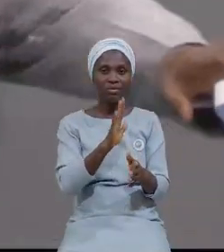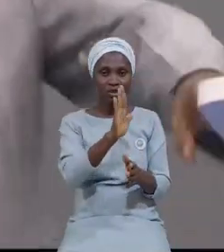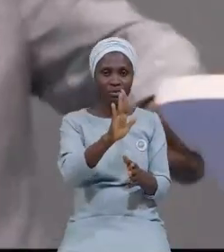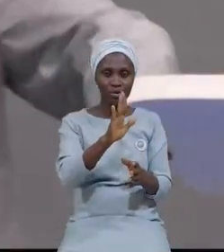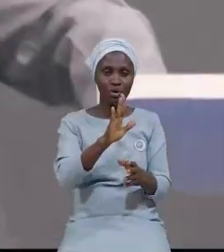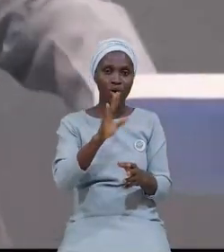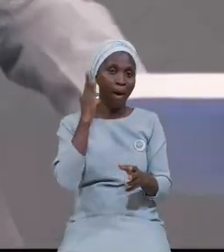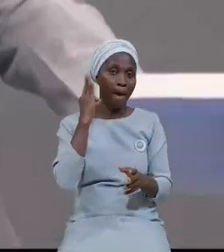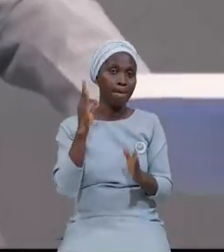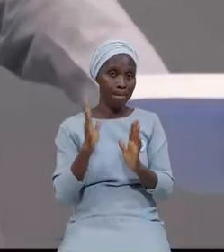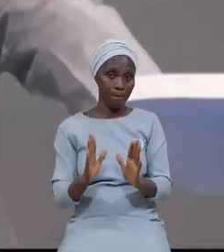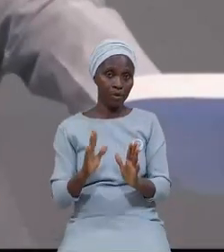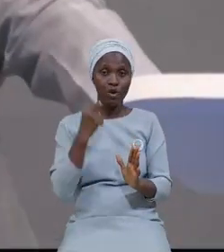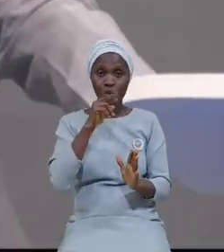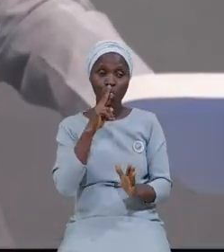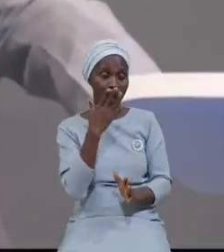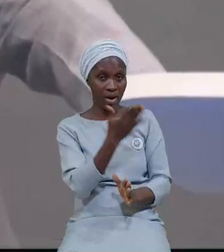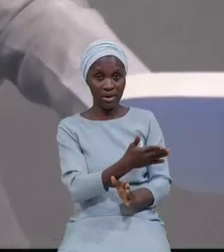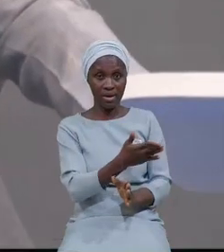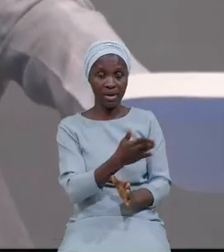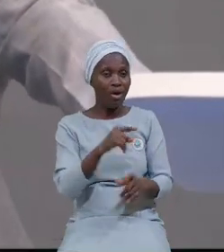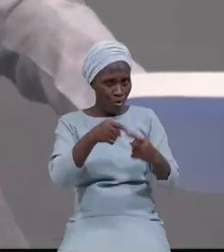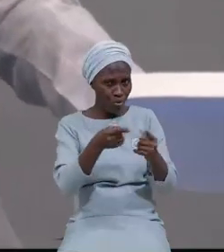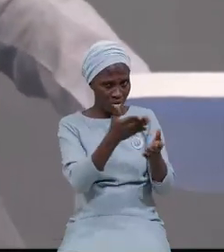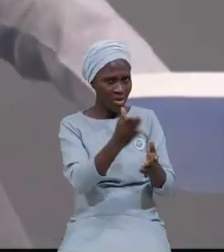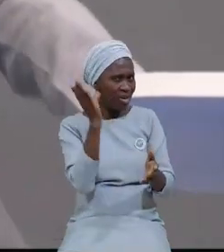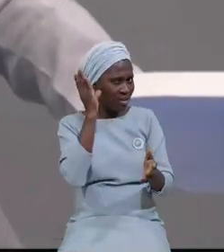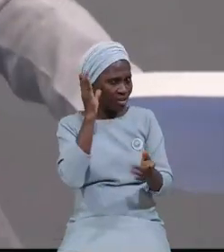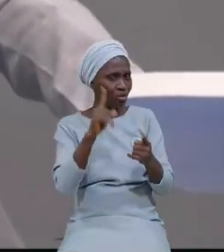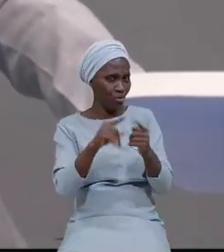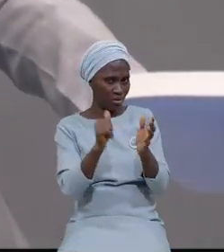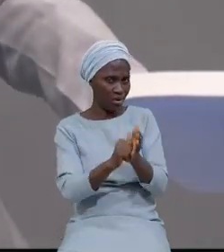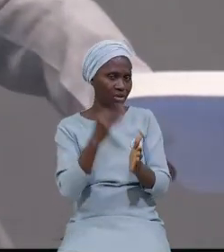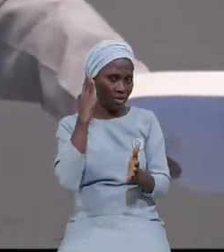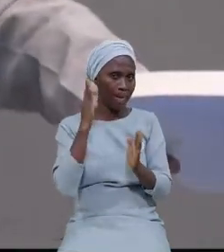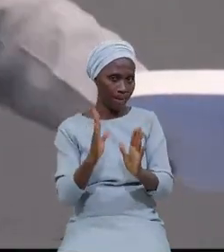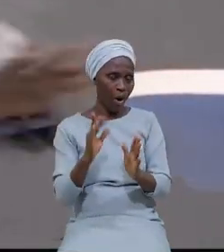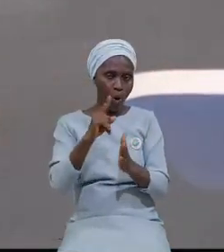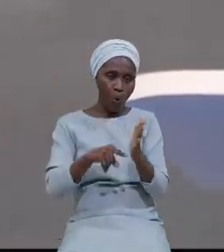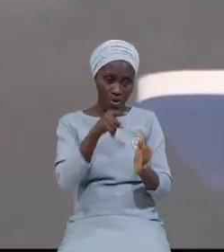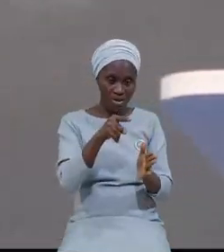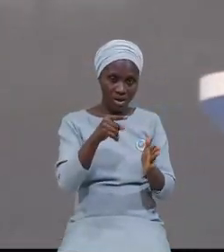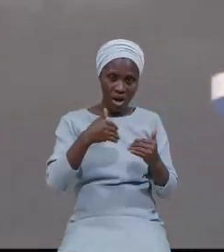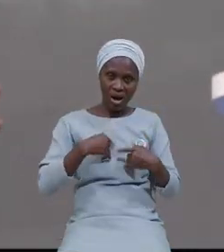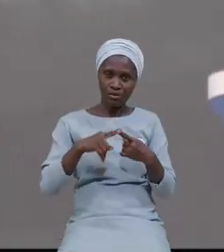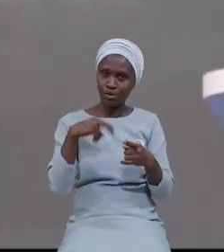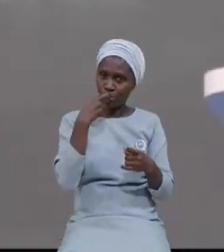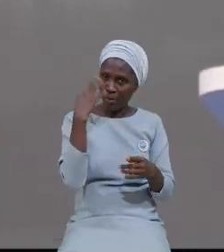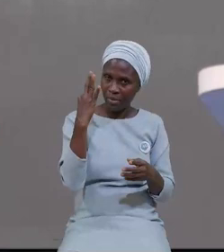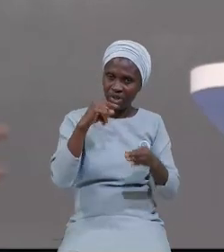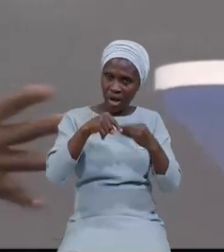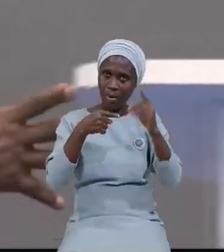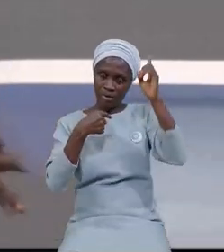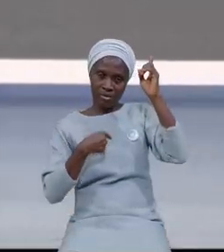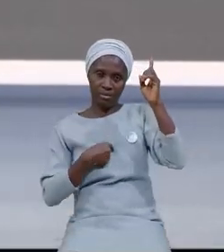apprenez de vos pasteurs allez écouter ce qu'il a à dire sur moi et ce que je